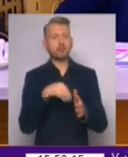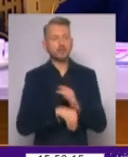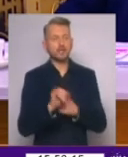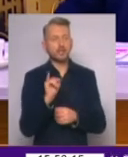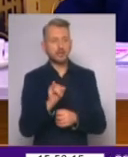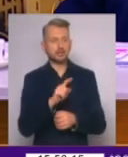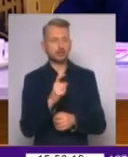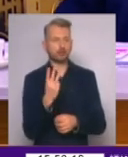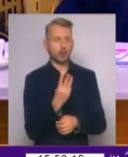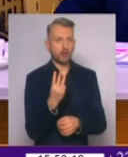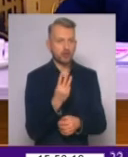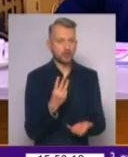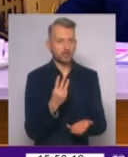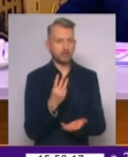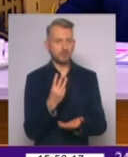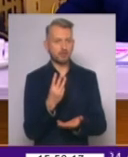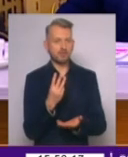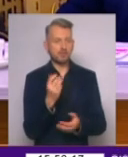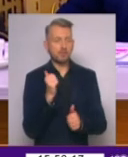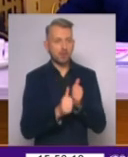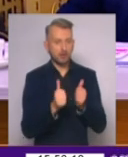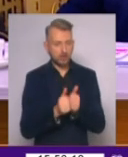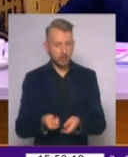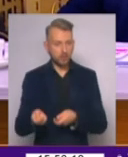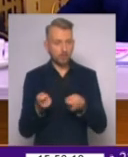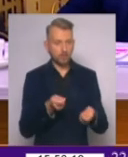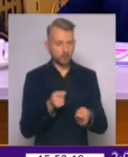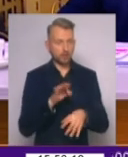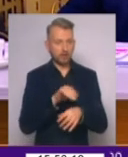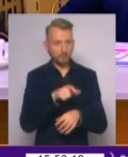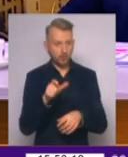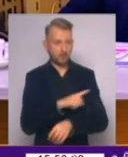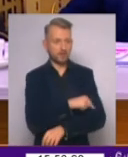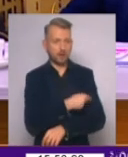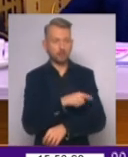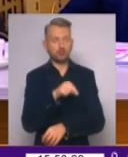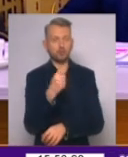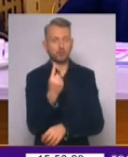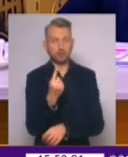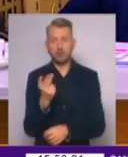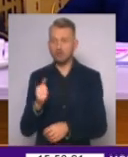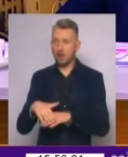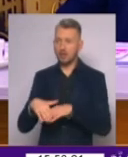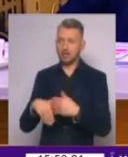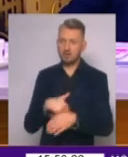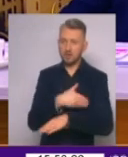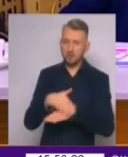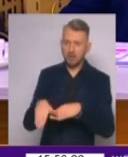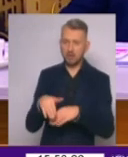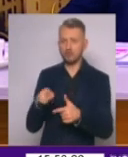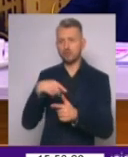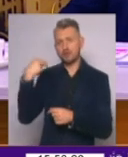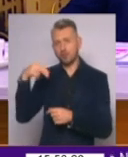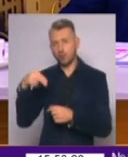з Троєщини часто везуть хворих в першу лікарню. Так, це правда, тому що лівий берег, там чи на Запорожця, чи